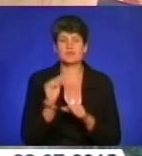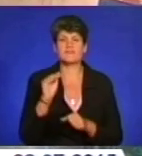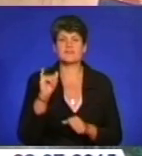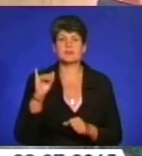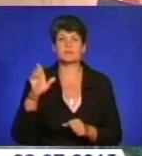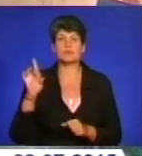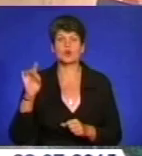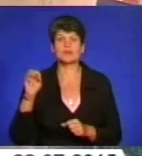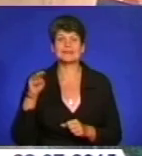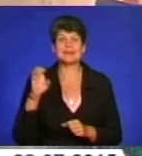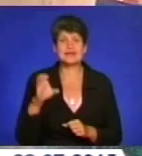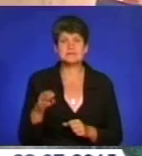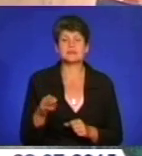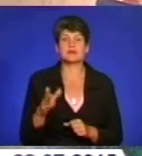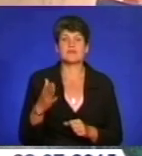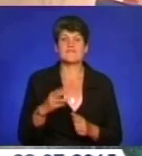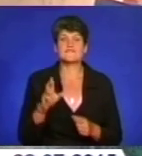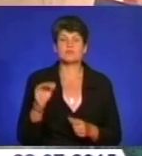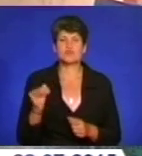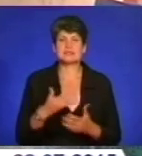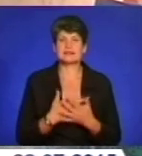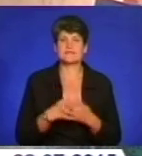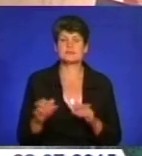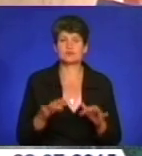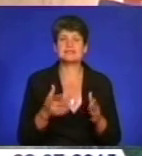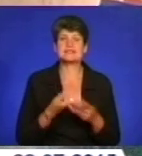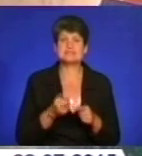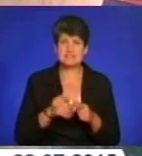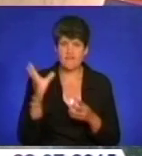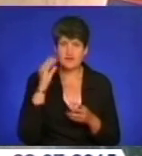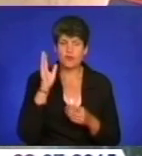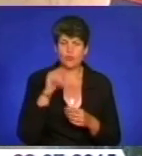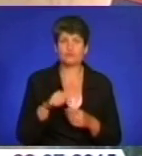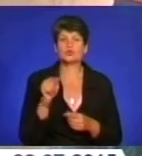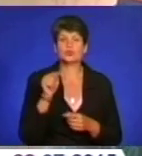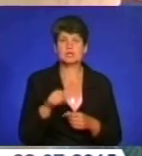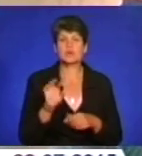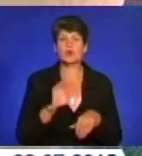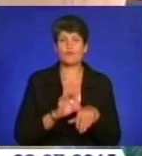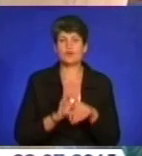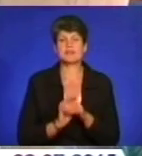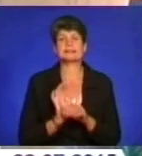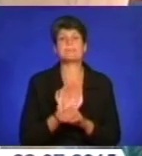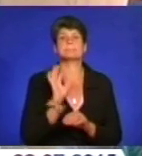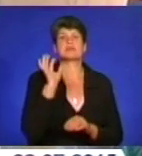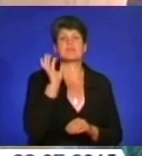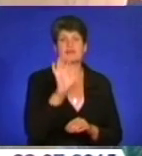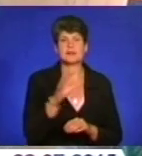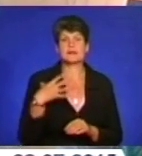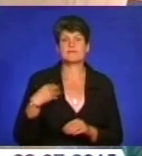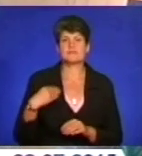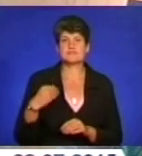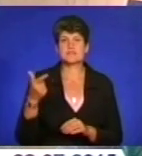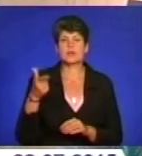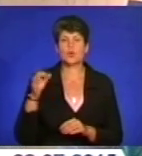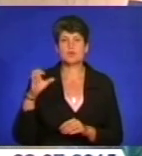є пораження печінки, фіброз і активність процесу, це враховується. Тоді такі слабі направлялися в Львівський госпіталь